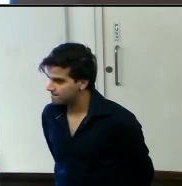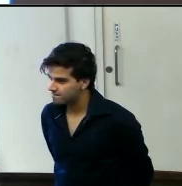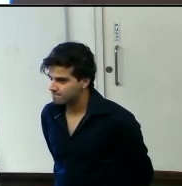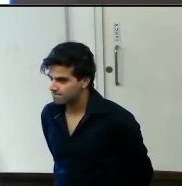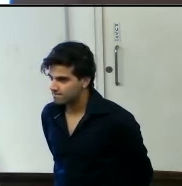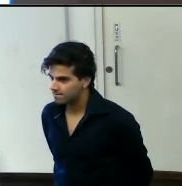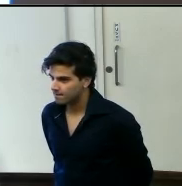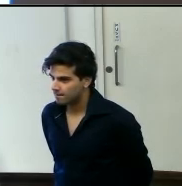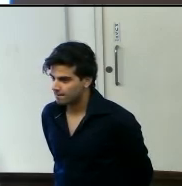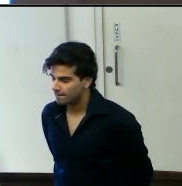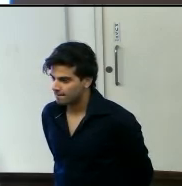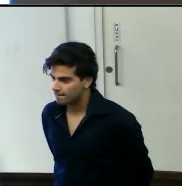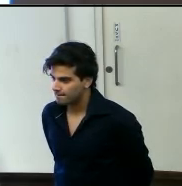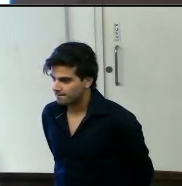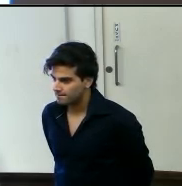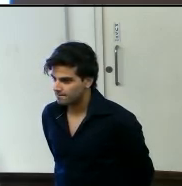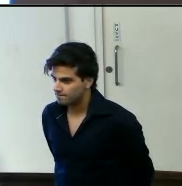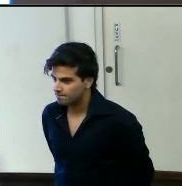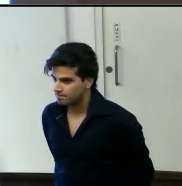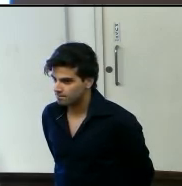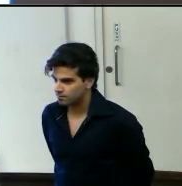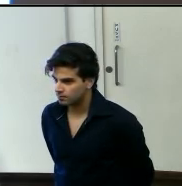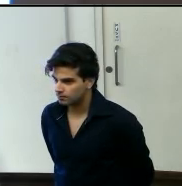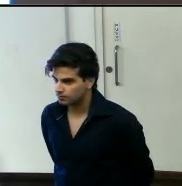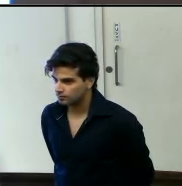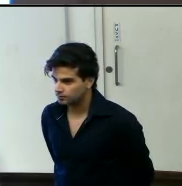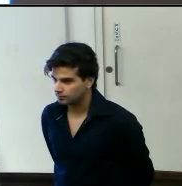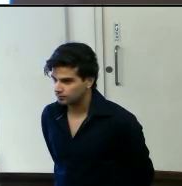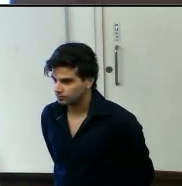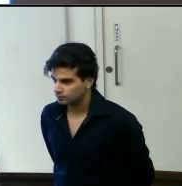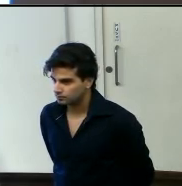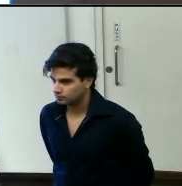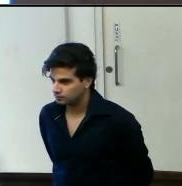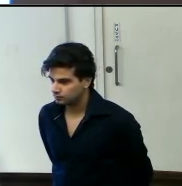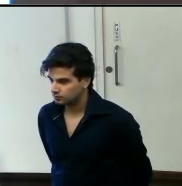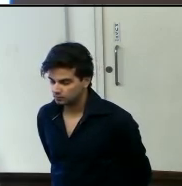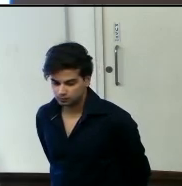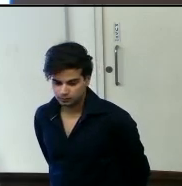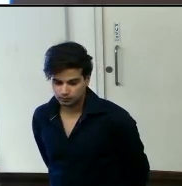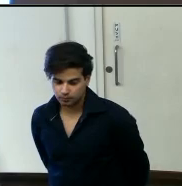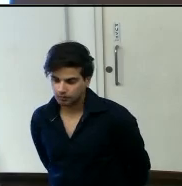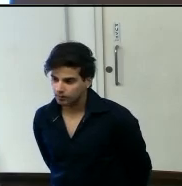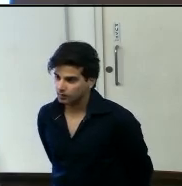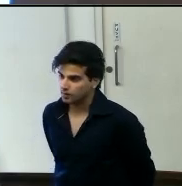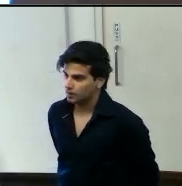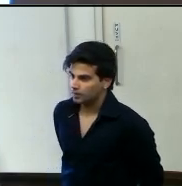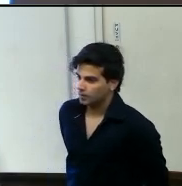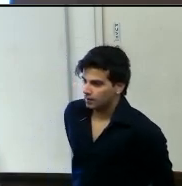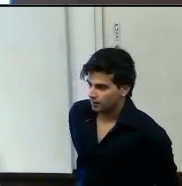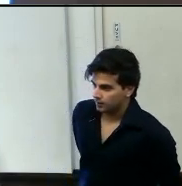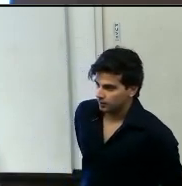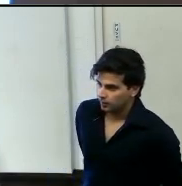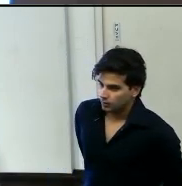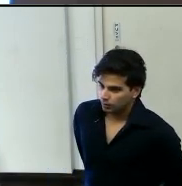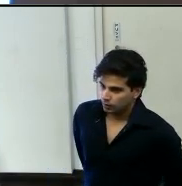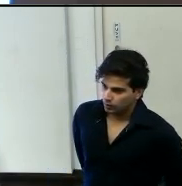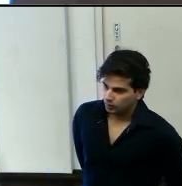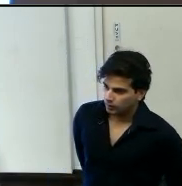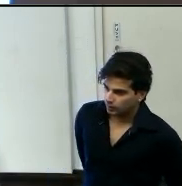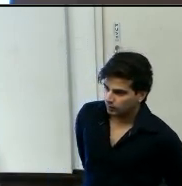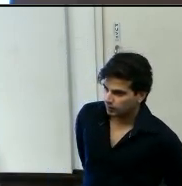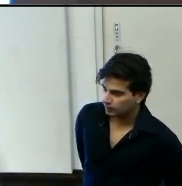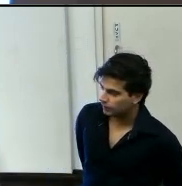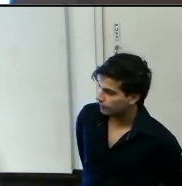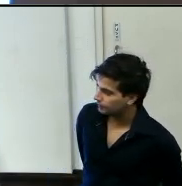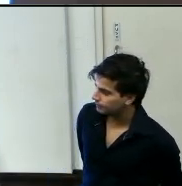ಅಂತ ಐ ಜಸ್ಟ್ ಮೇಡ್ ಎ ಗೆಸ್. ಅದನ್ನು ಟ್ರೈ ಮಾಡಿದೆ. ಅಂತ ಇದ್ರ ಥರ ಫಾರ್ಮ್ ಮಾಡಿ ಹಾಕ್ಬಿಟ್ಟು ಮಾರನೇ ದಿವಸ ಬಂದಾಗ ಅದನ್ನು ಎತ್ತಕ್ಕೆ ಸಾಧ್ಯ ಆಯಿತು ನನಗೆ. ಅದು